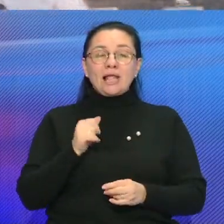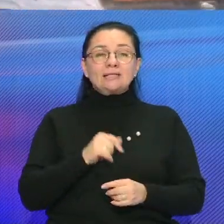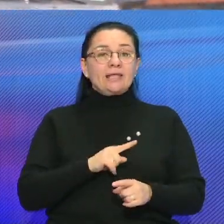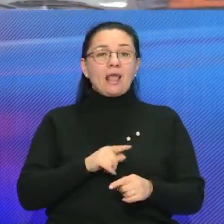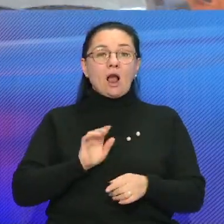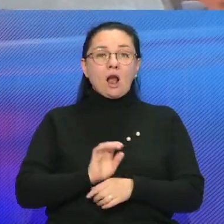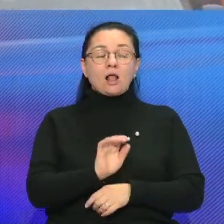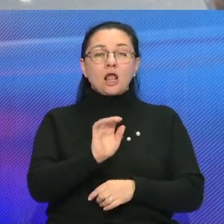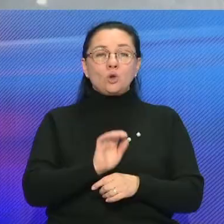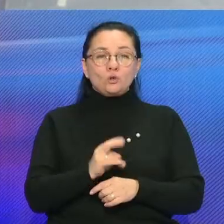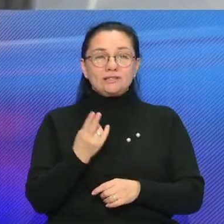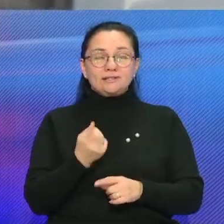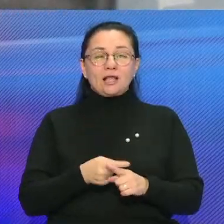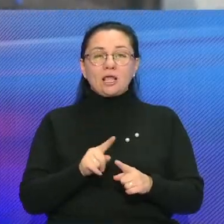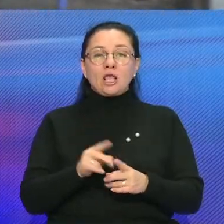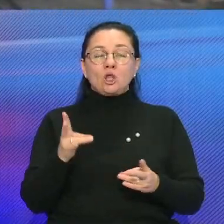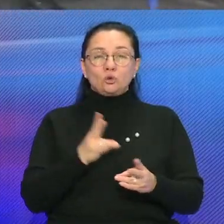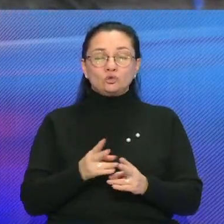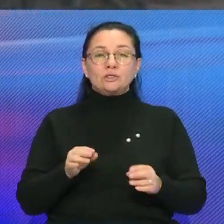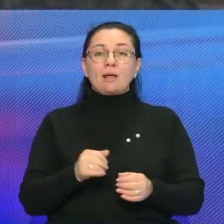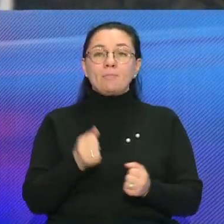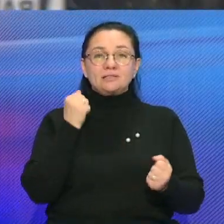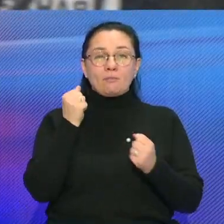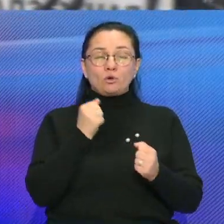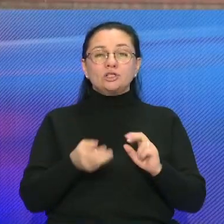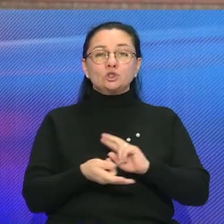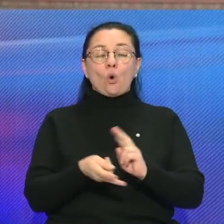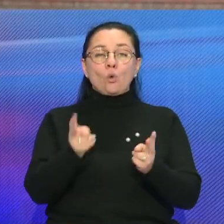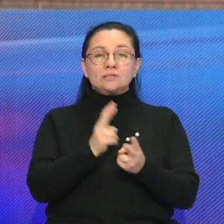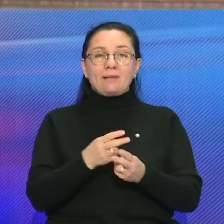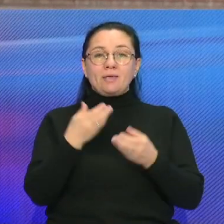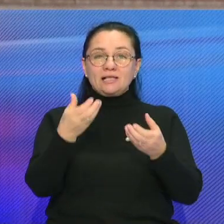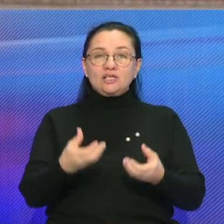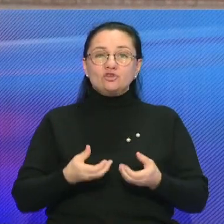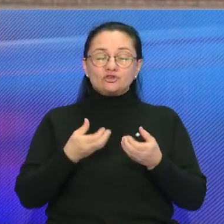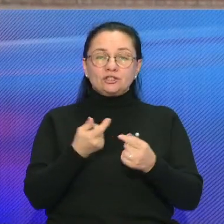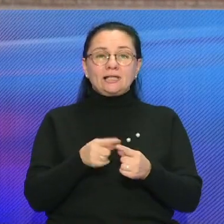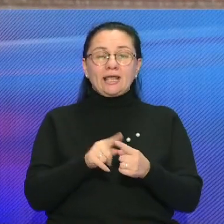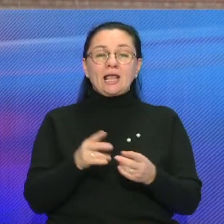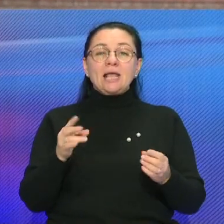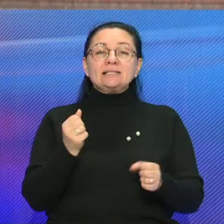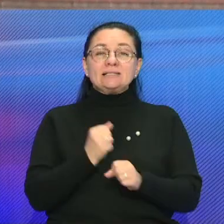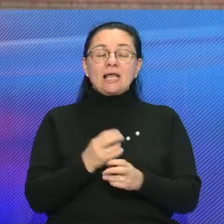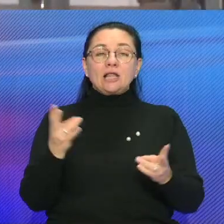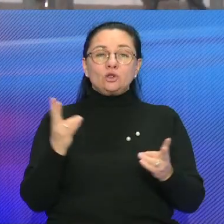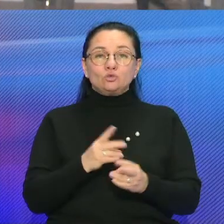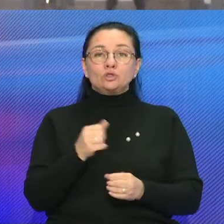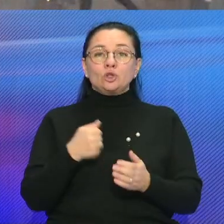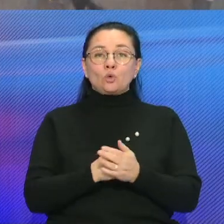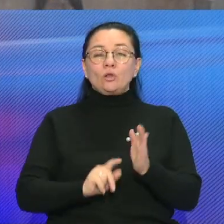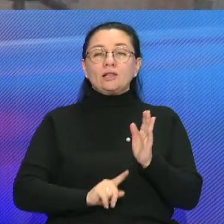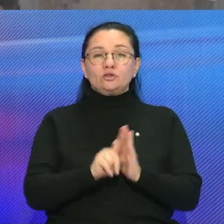водителям варта поклопатиться про замену на своих автомобилях летнень гумы на зимовую. Зробить гэта треба до початку снежня.